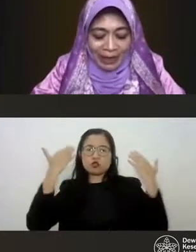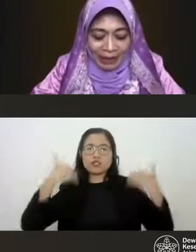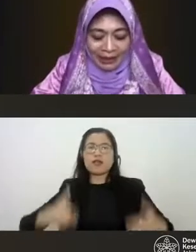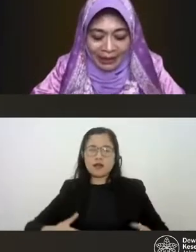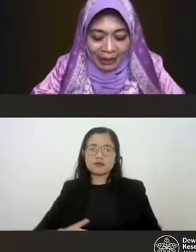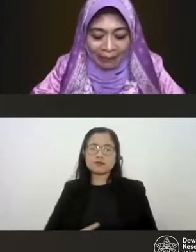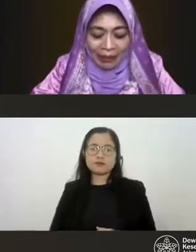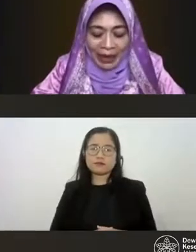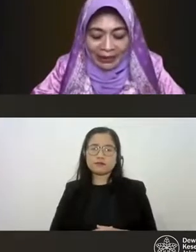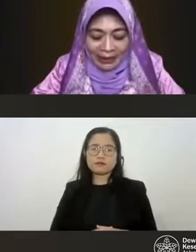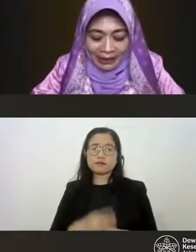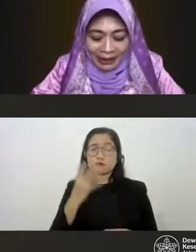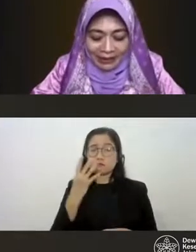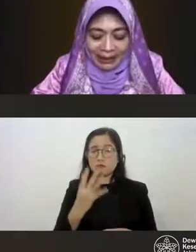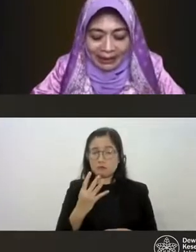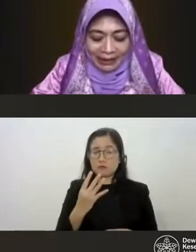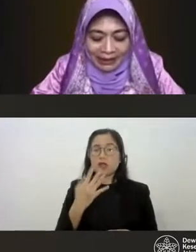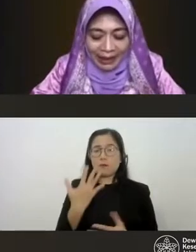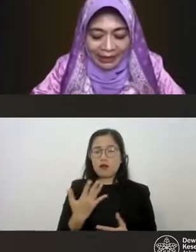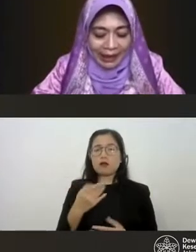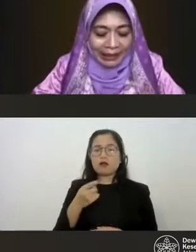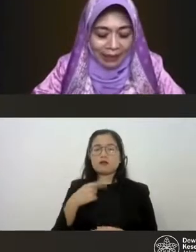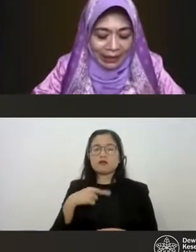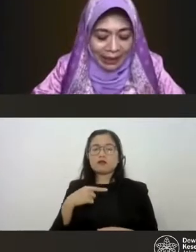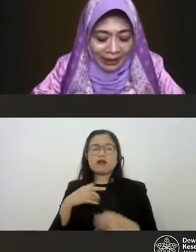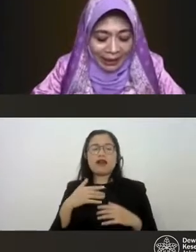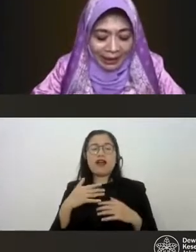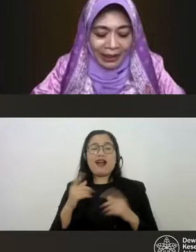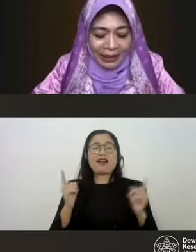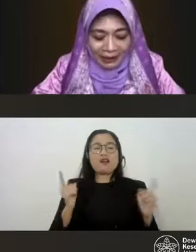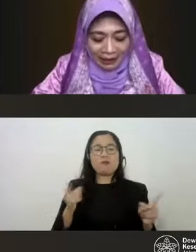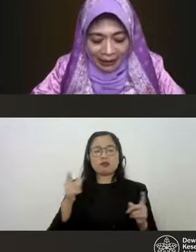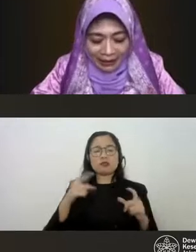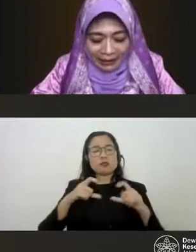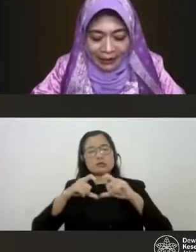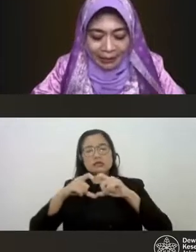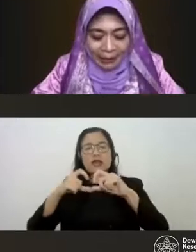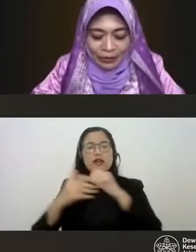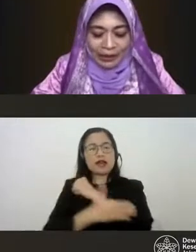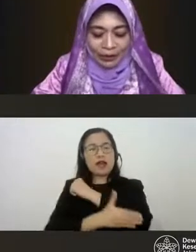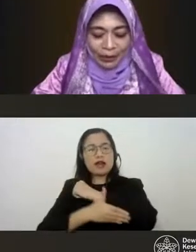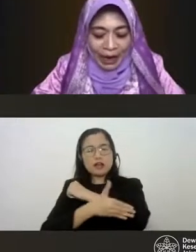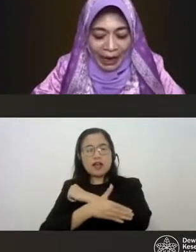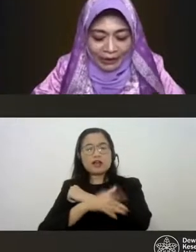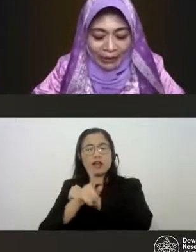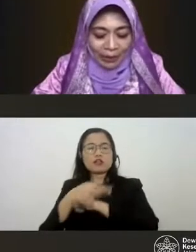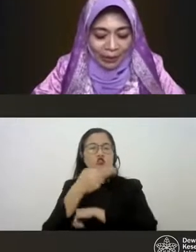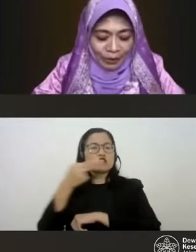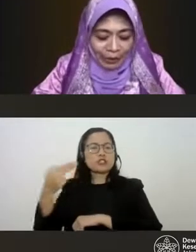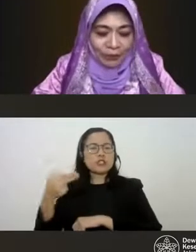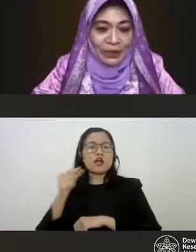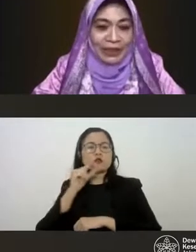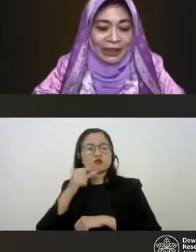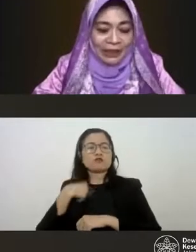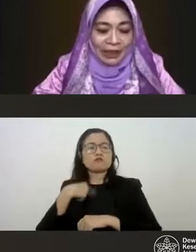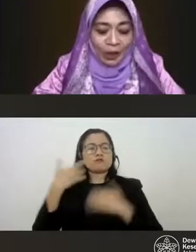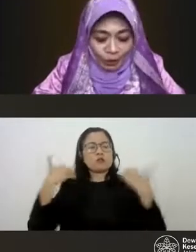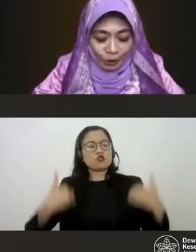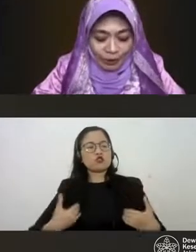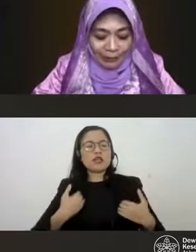Keempat, meyakini agama mengajarkan kecintaan terhadap negara dan tanah air, sehingga manusia terdorong aktif